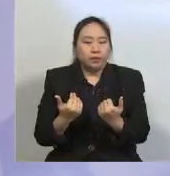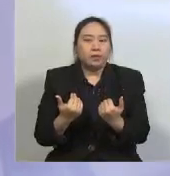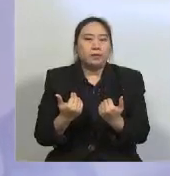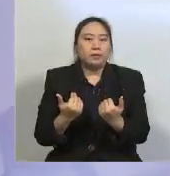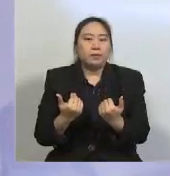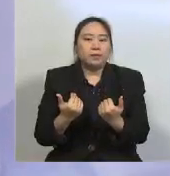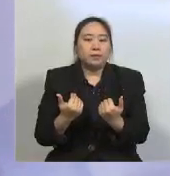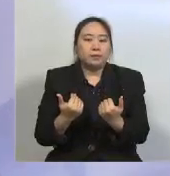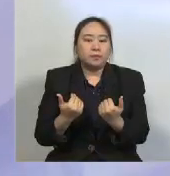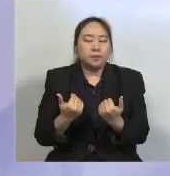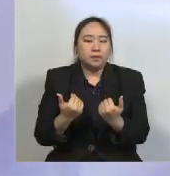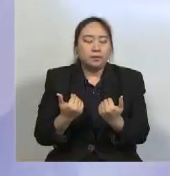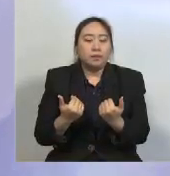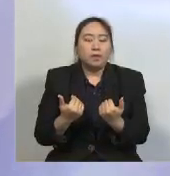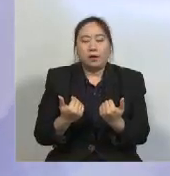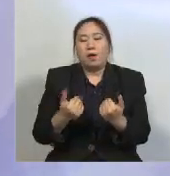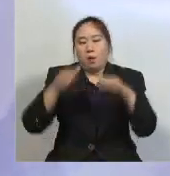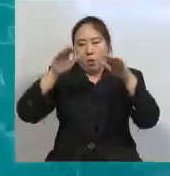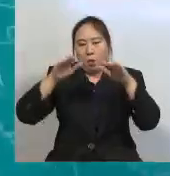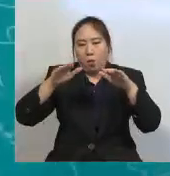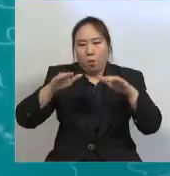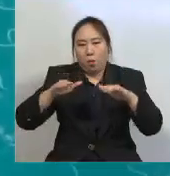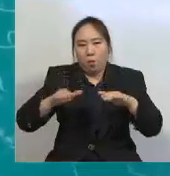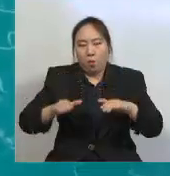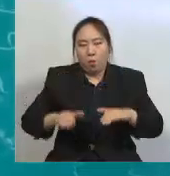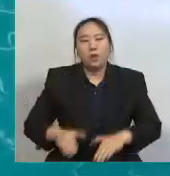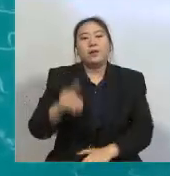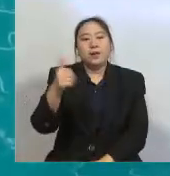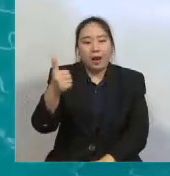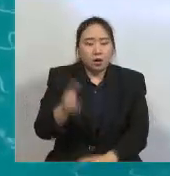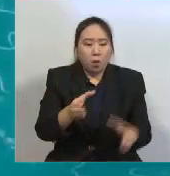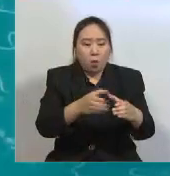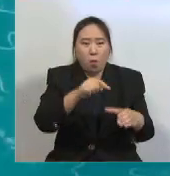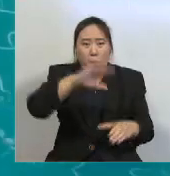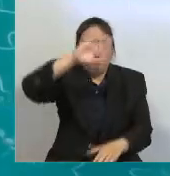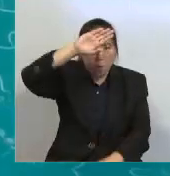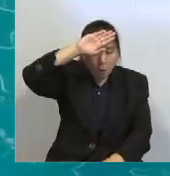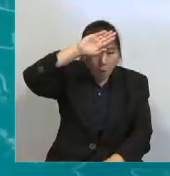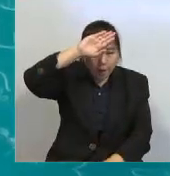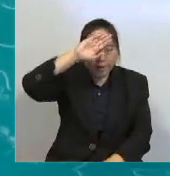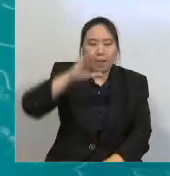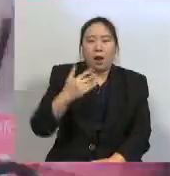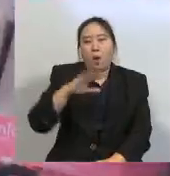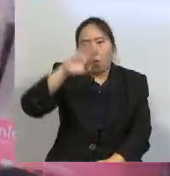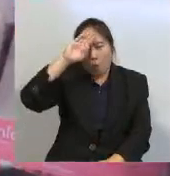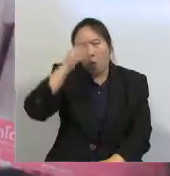การถ้ากลุ่มเสี่ยงก็ลดอัตราการเจ็บป่วยหรือกลุ่มป่วยก็ไม่ลดอัตราการเกิดโรคแทรกซ้